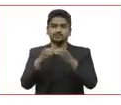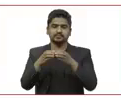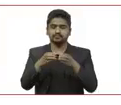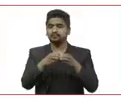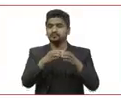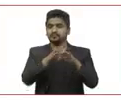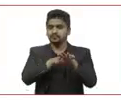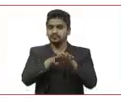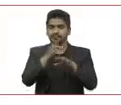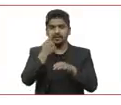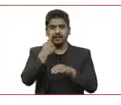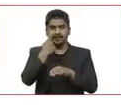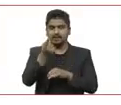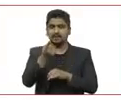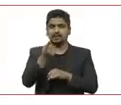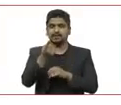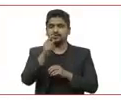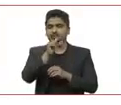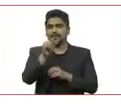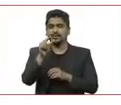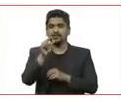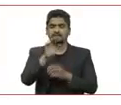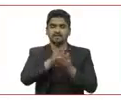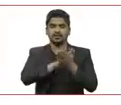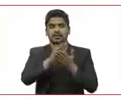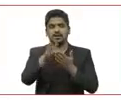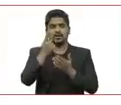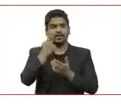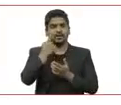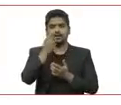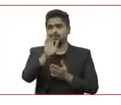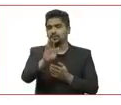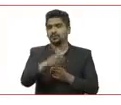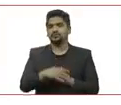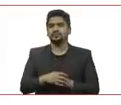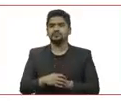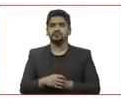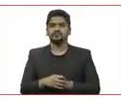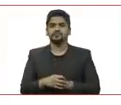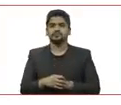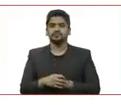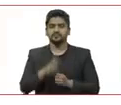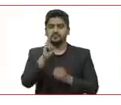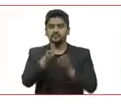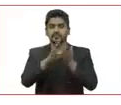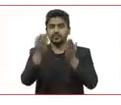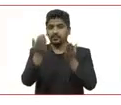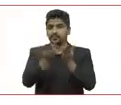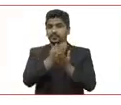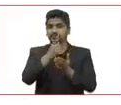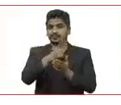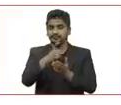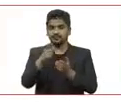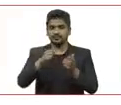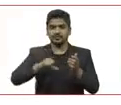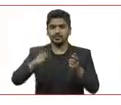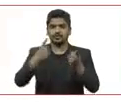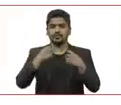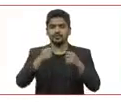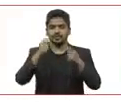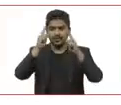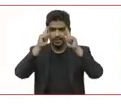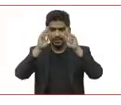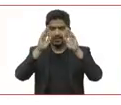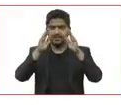उमेरका वर्गहरूमा देखिने कुरा एकदमै राम्रोसँग पुष्टि भइसकेको छ। यसबाट बच्नको लागि जनस्वास्थ्यका